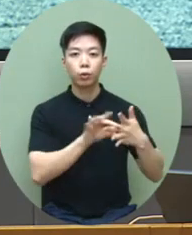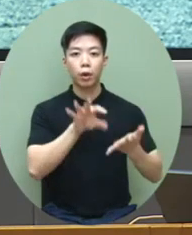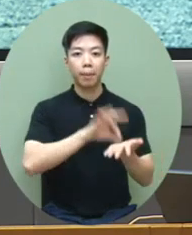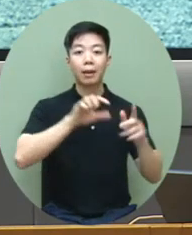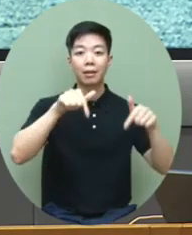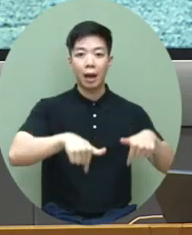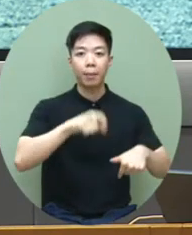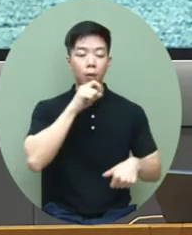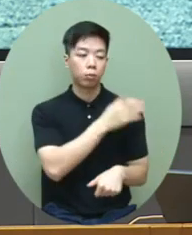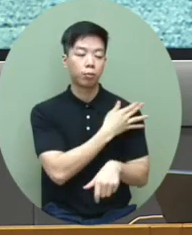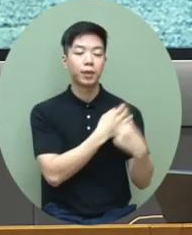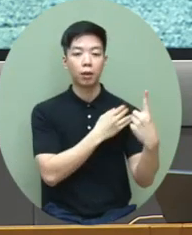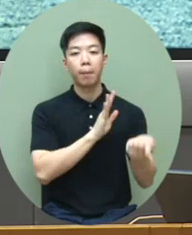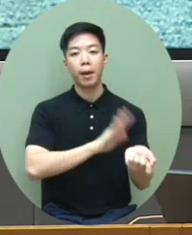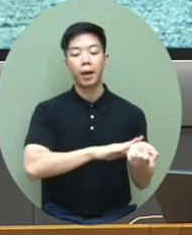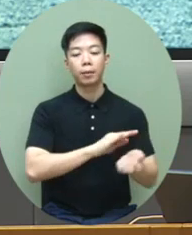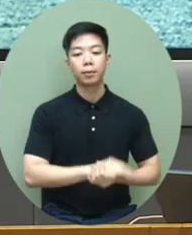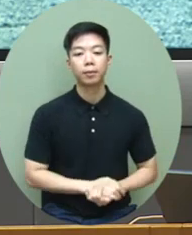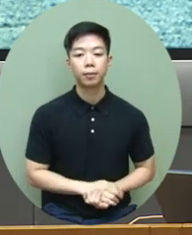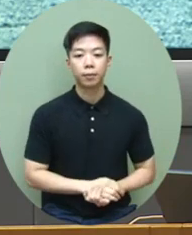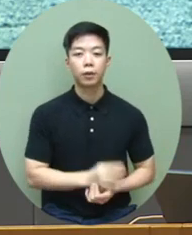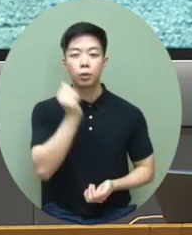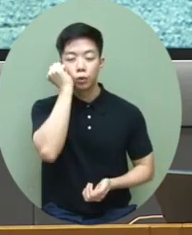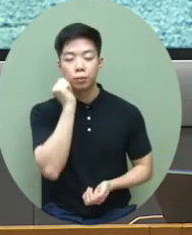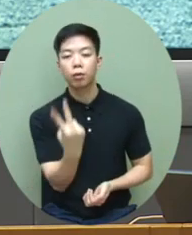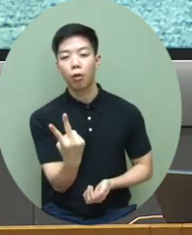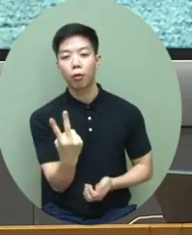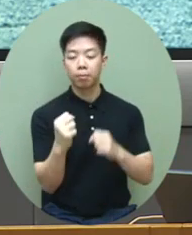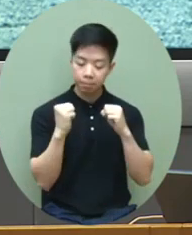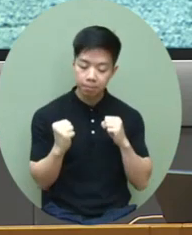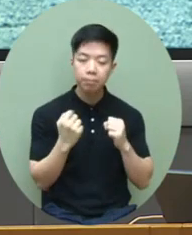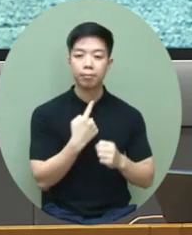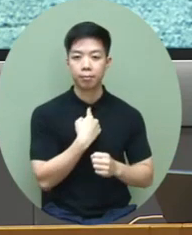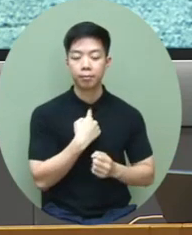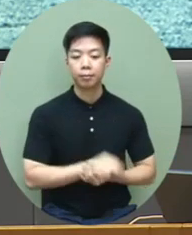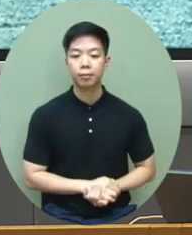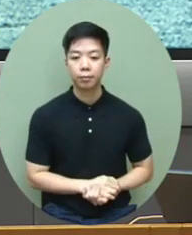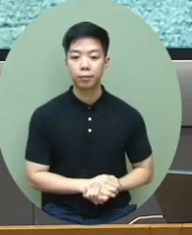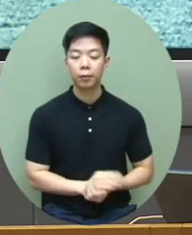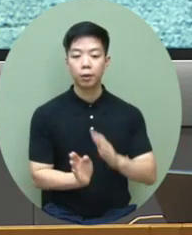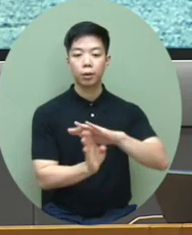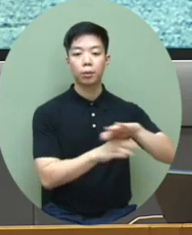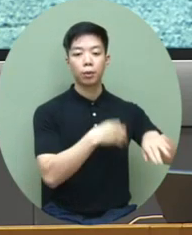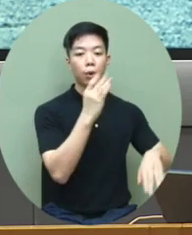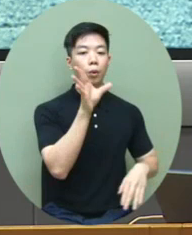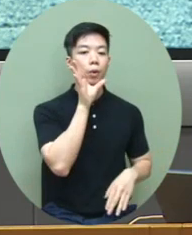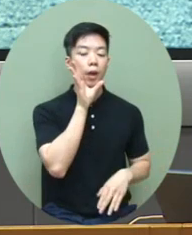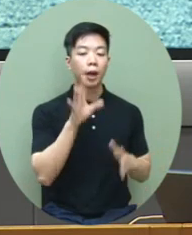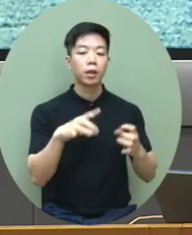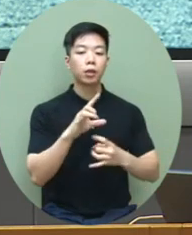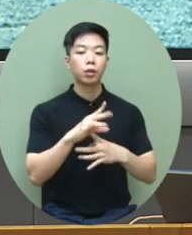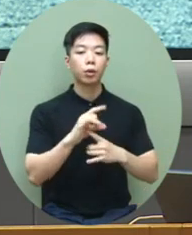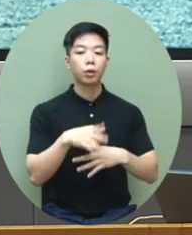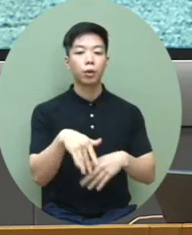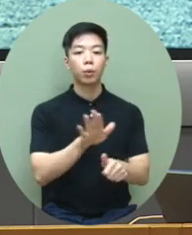就1個工作人員確診啦，有兩位院友需要接受檢疫。港泰竹院護老